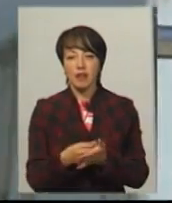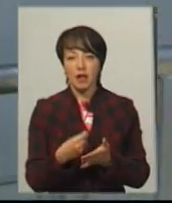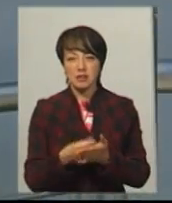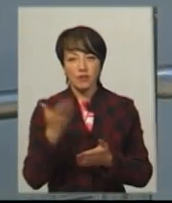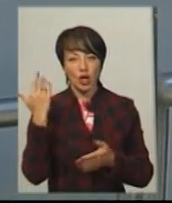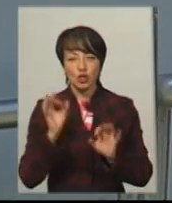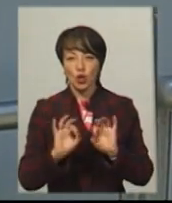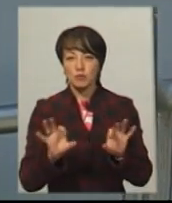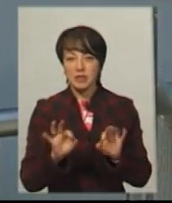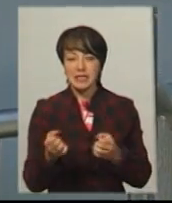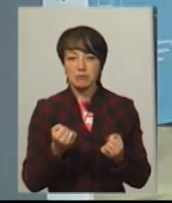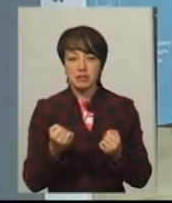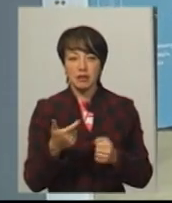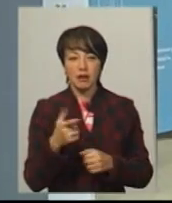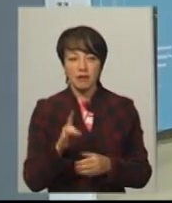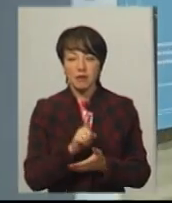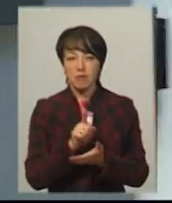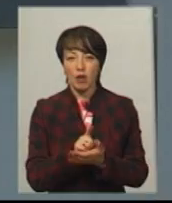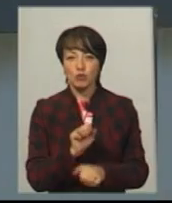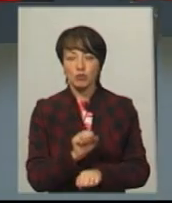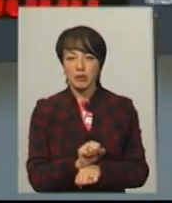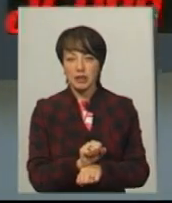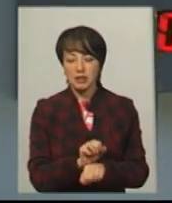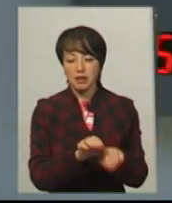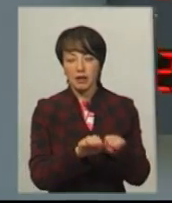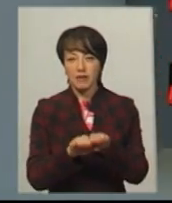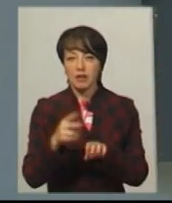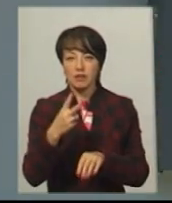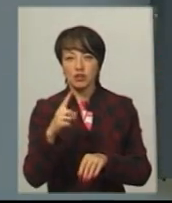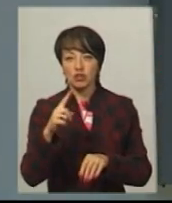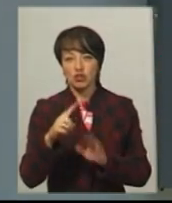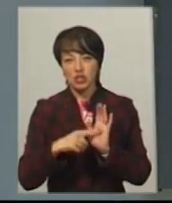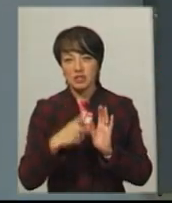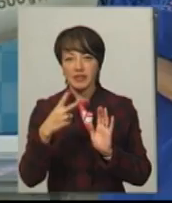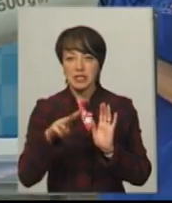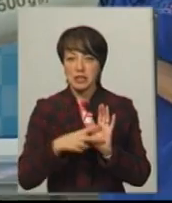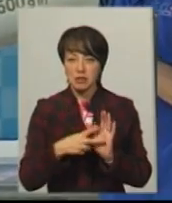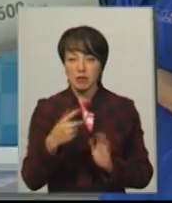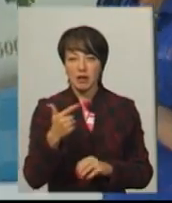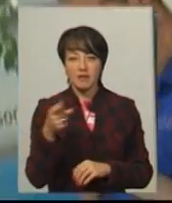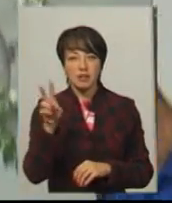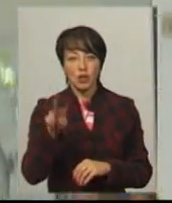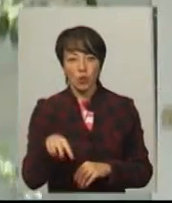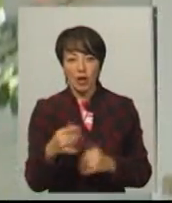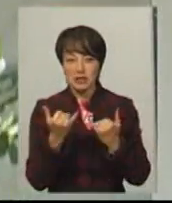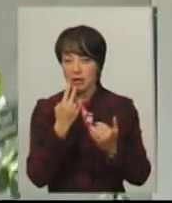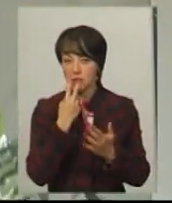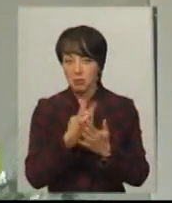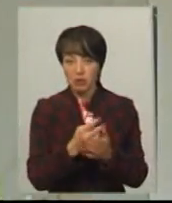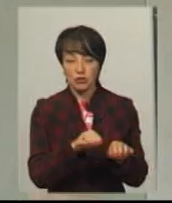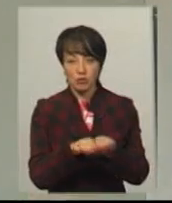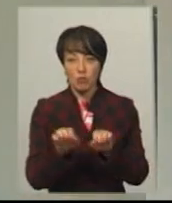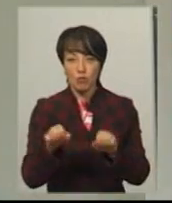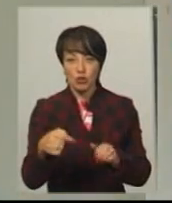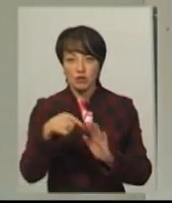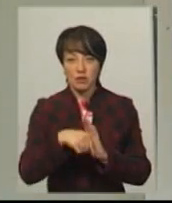раніше розповідала, зміцнення гривні мало зупинитися на позначці 26-27 гривень за долар. А той курс, який ви бачите зараз, може свідчити